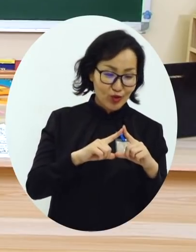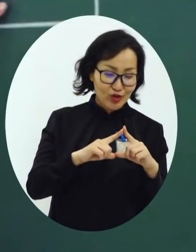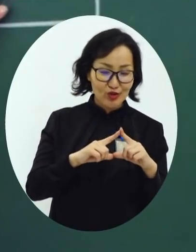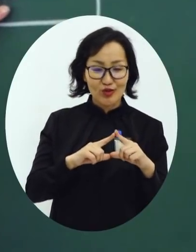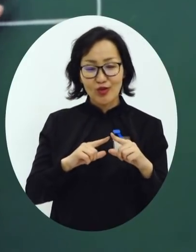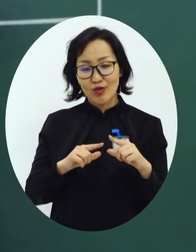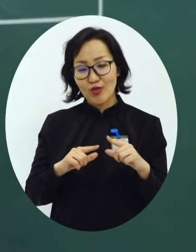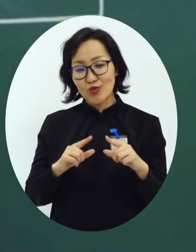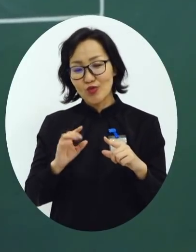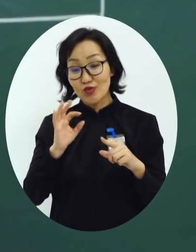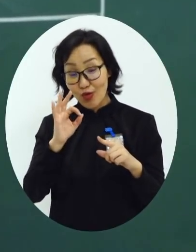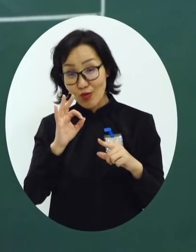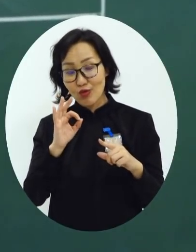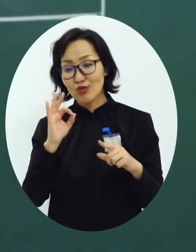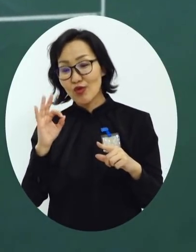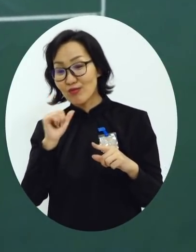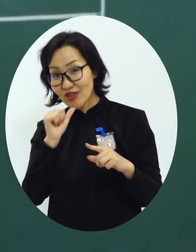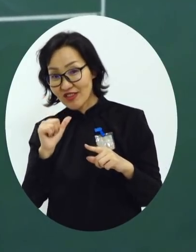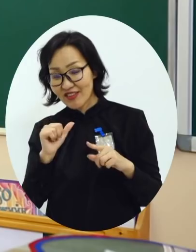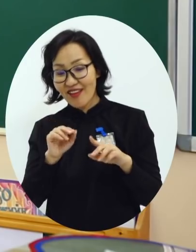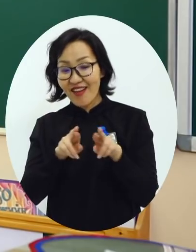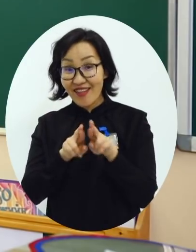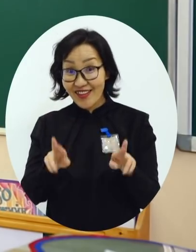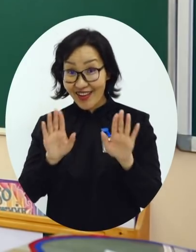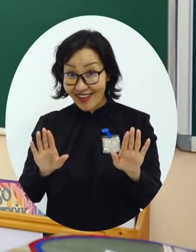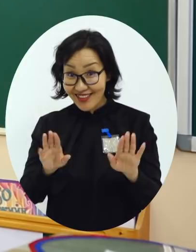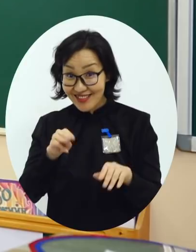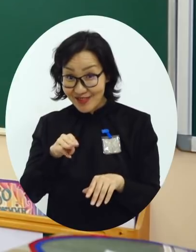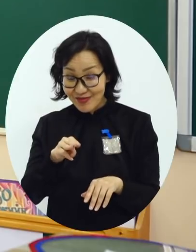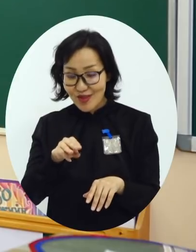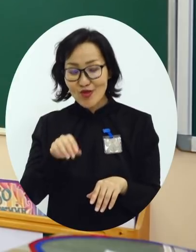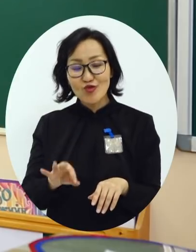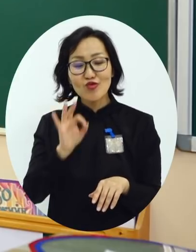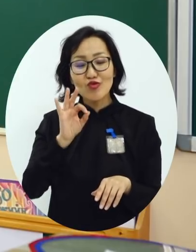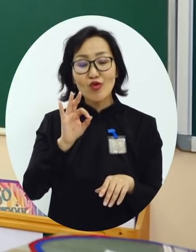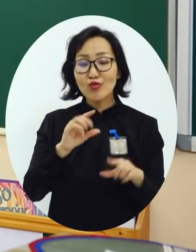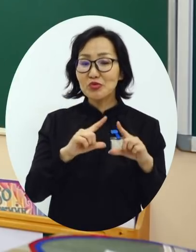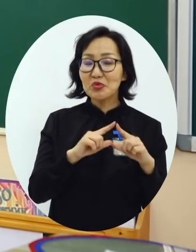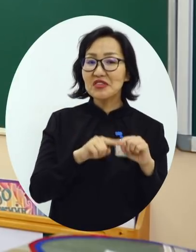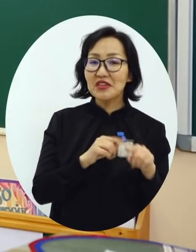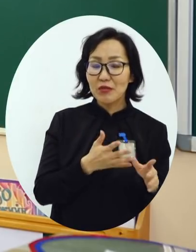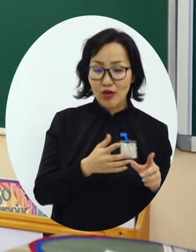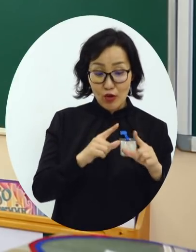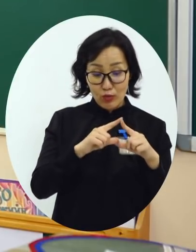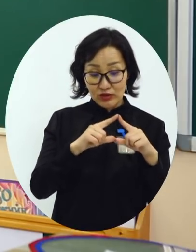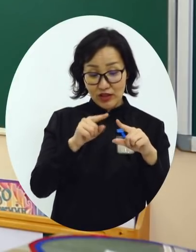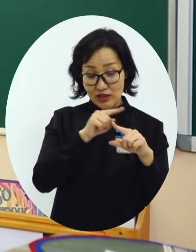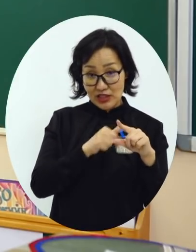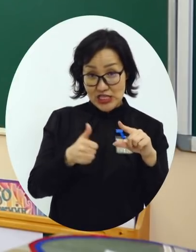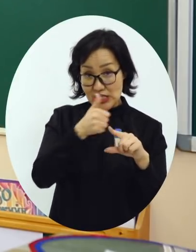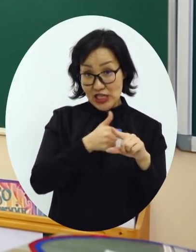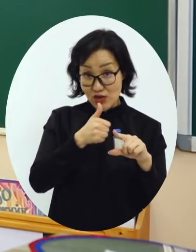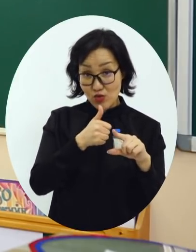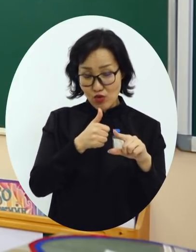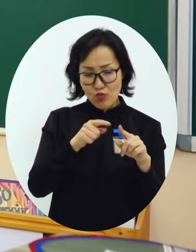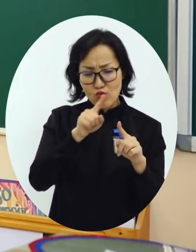зөв биш ээ англиараа гэж хэлсэн байгаа. Зөв дүрс гэдэг маань ямар дүрс вэ? Бүх тал нь тэнцүү, бүх өнцг нь тэнцүү